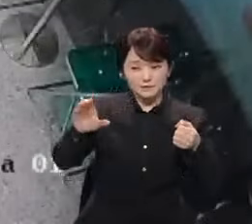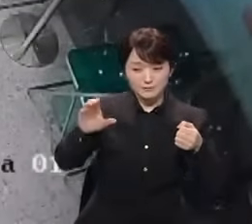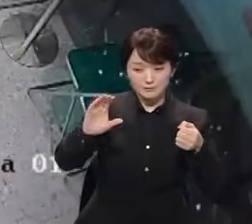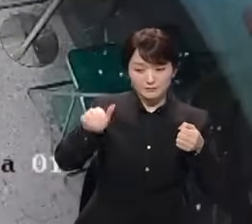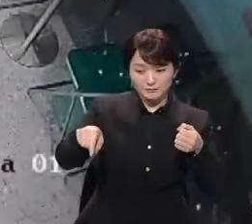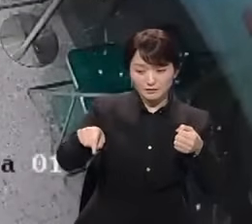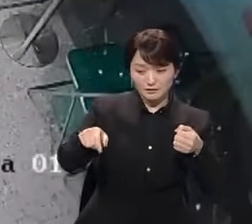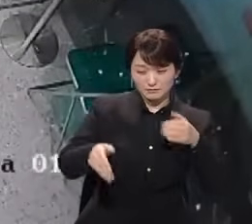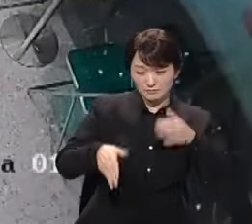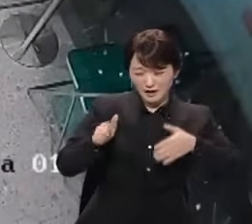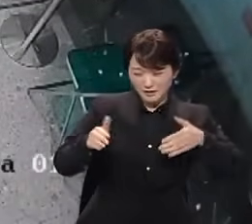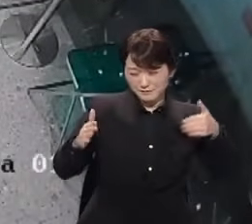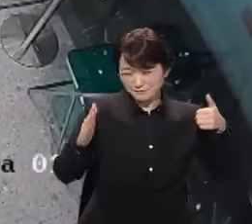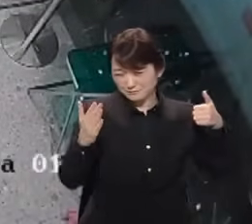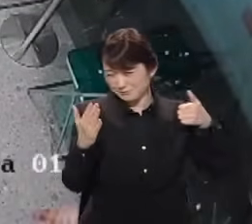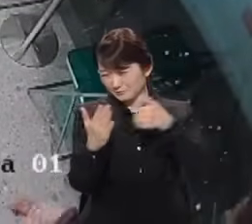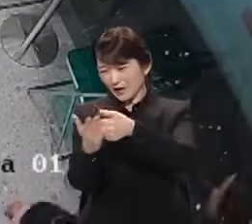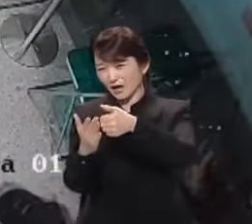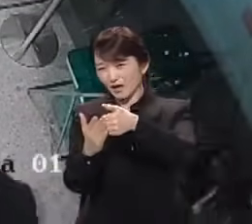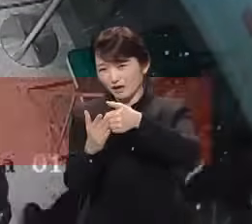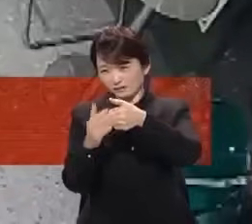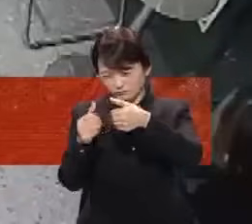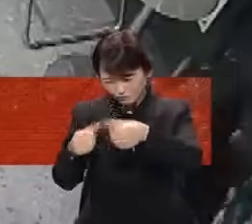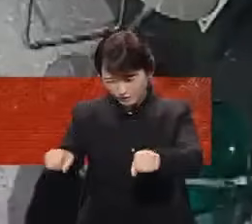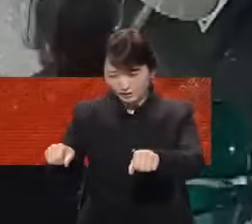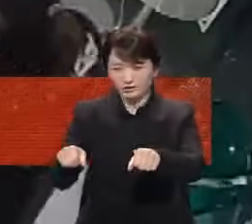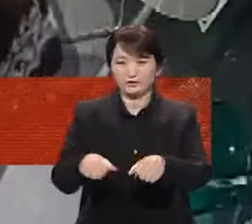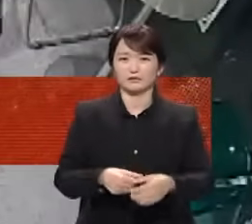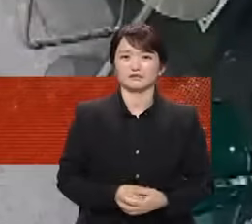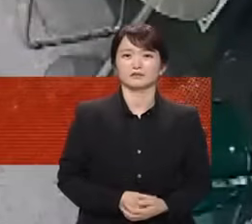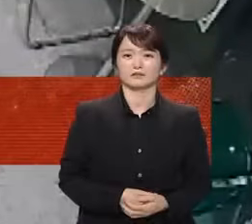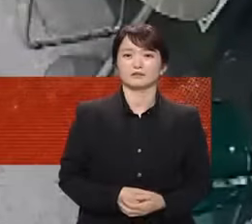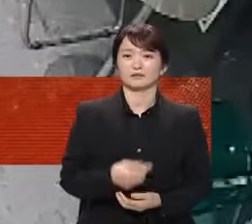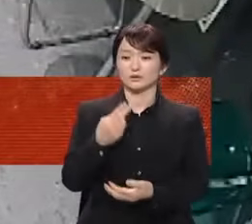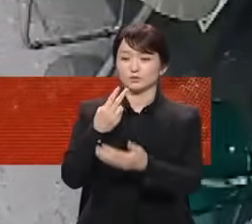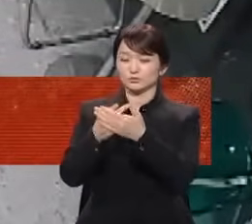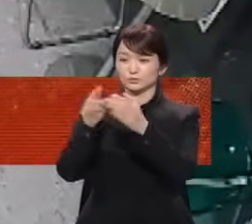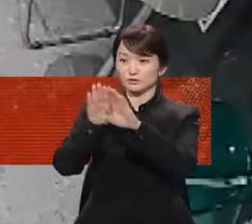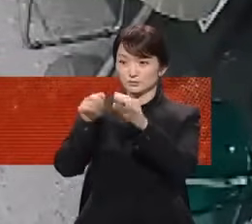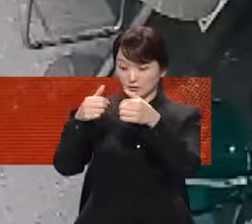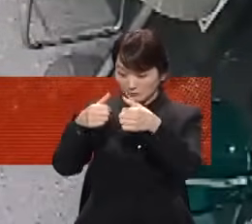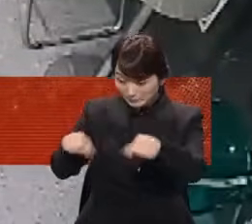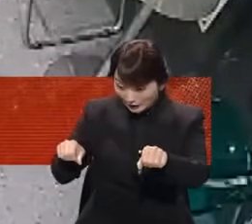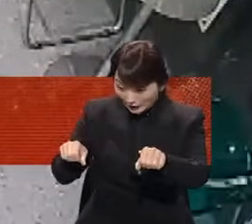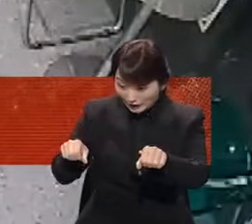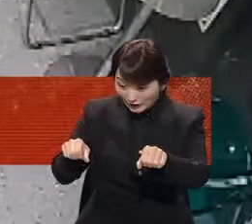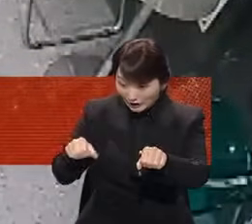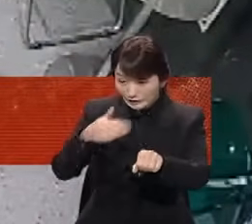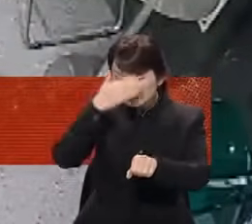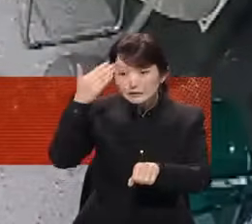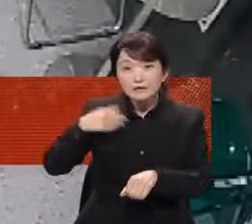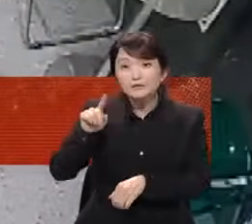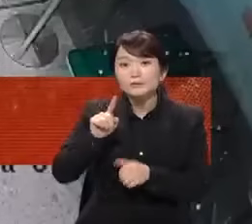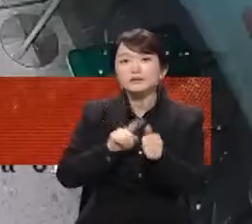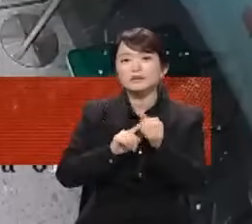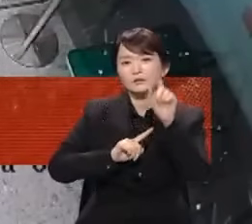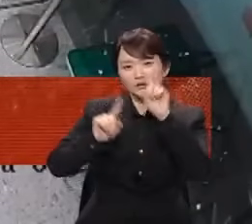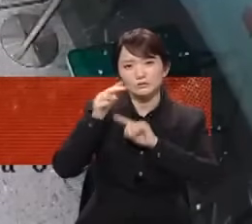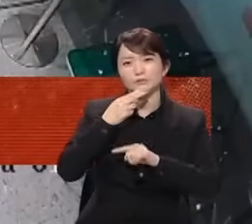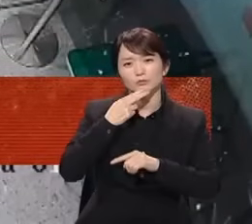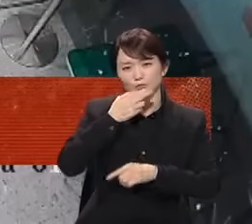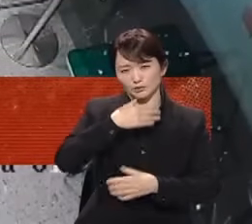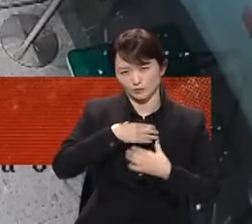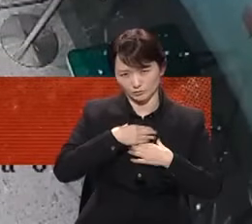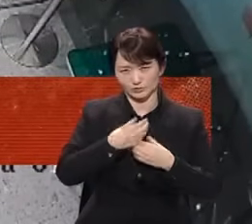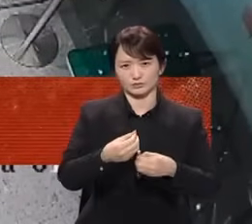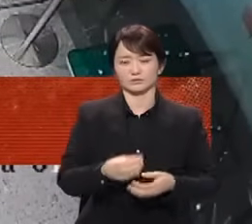달려갔는데 그만 유리문을 보지 못했던 거예요. 아유, 뭐야 이게. 유리문 산산조각 났지만 그래도 불행 중 다행인 것은 남성 다친 곳 하나 없이 무사했다는